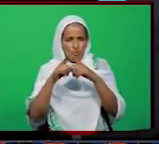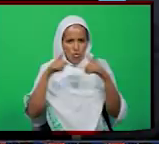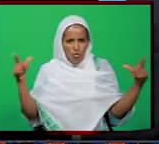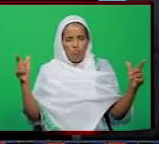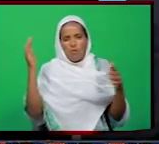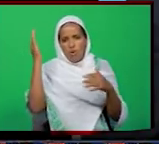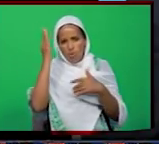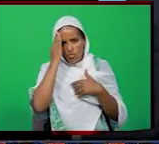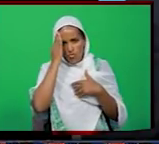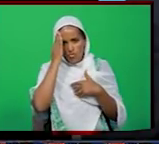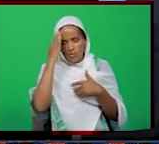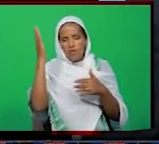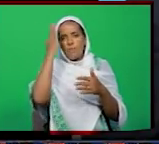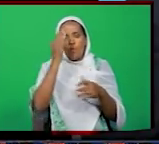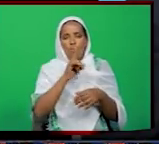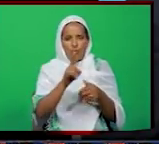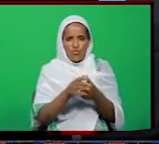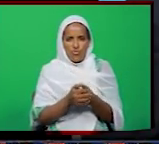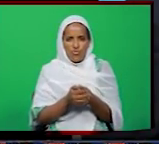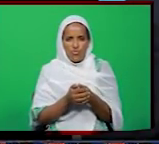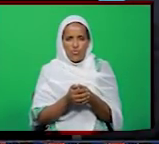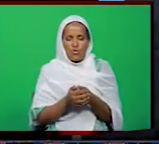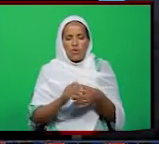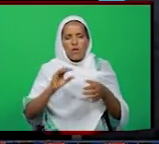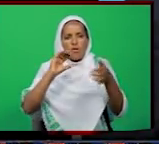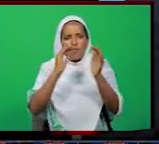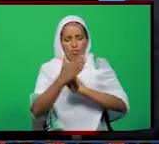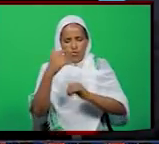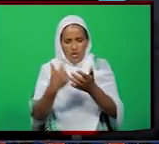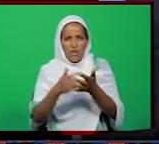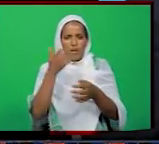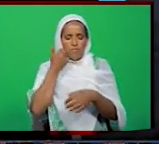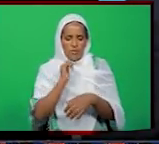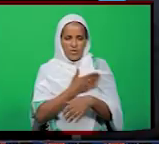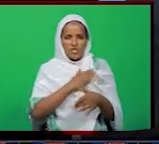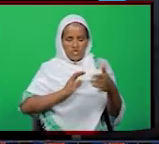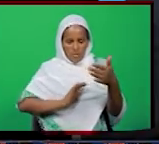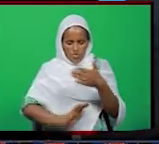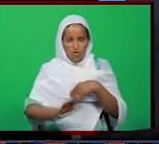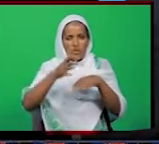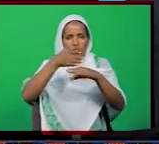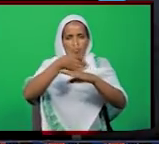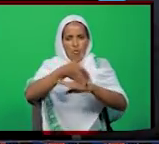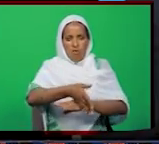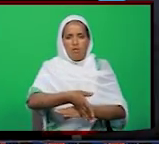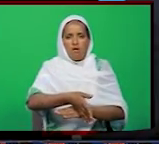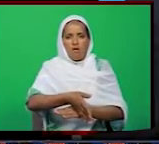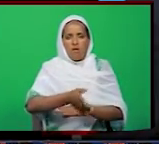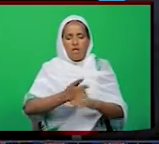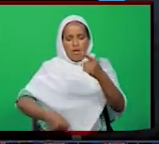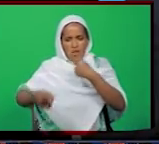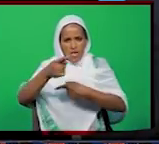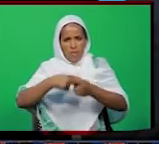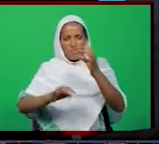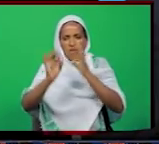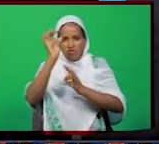ትልቁም አዋቂውም የሚያውቀው ነው። ለመሆኑ ይሄ እመቤታችን ከተወለደች በኋላ